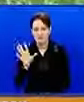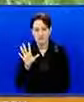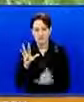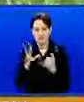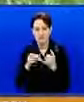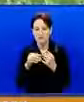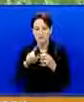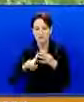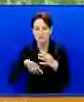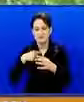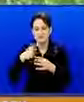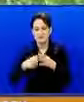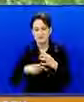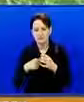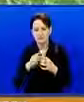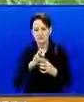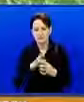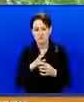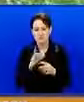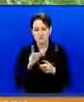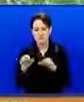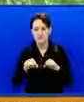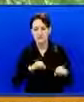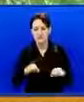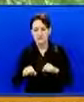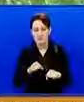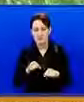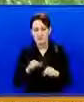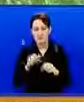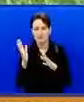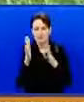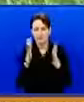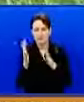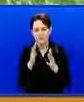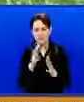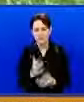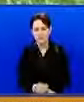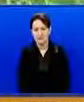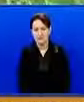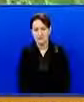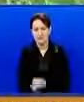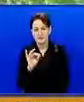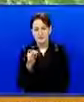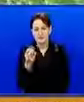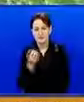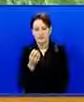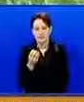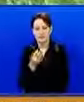дүниедегі нелерге әсер етеді. Мына жер сілкіністері болады, дауылдар болады кәдімгі. И сол